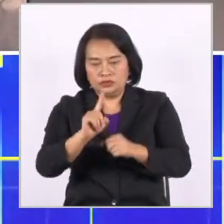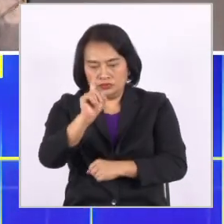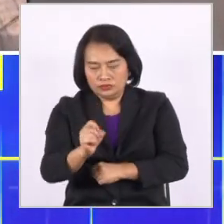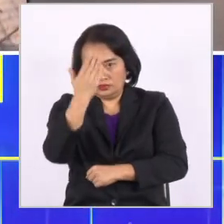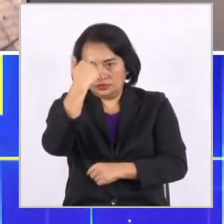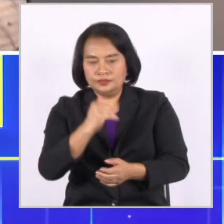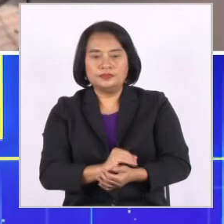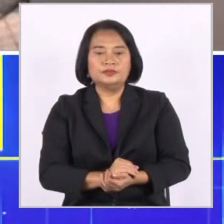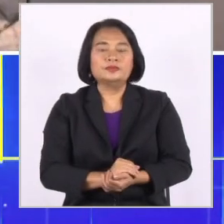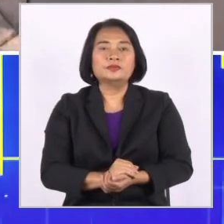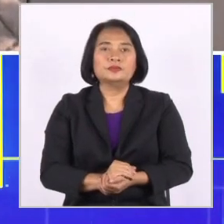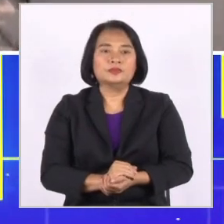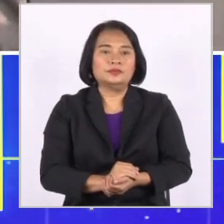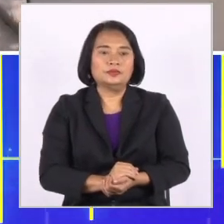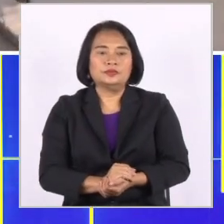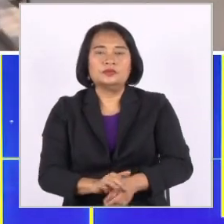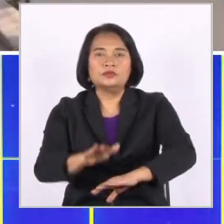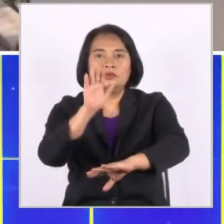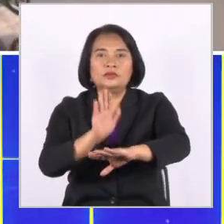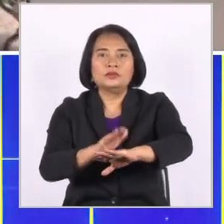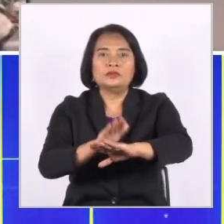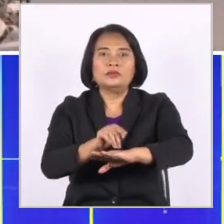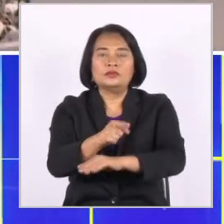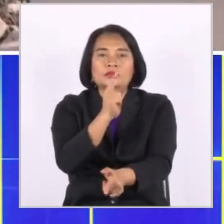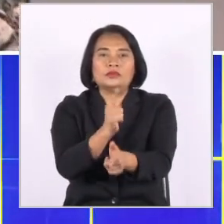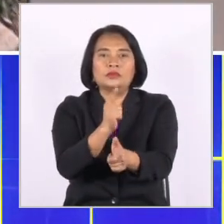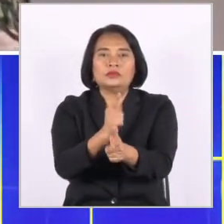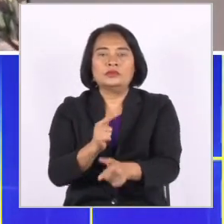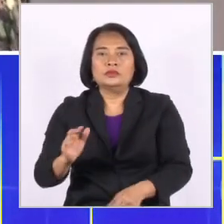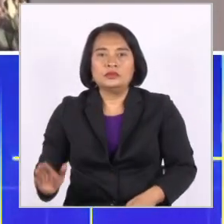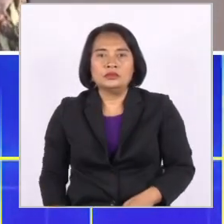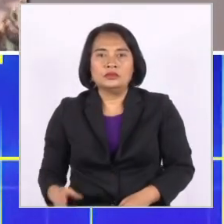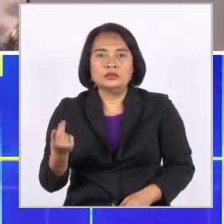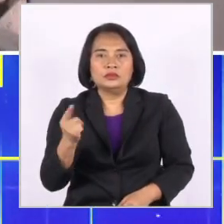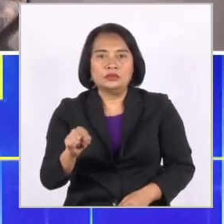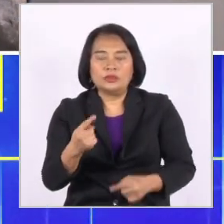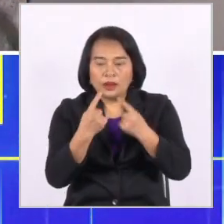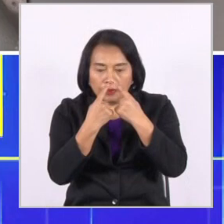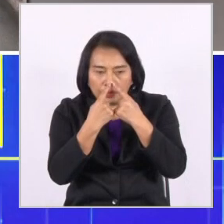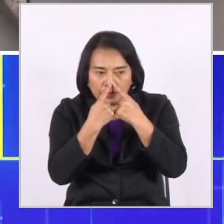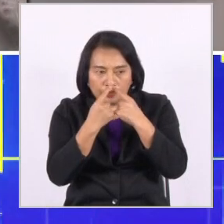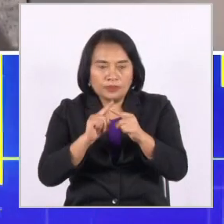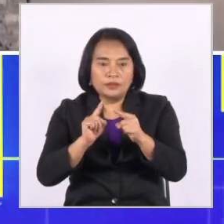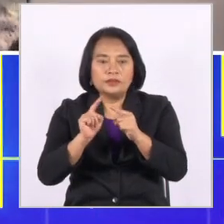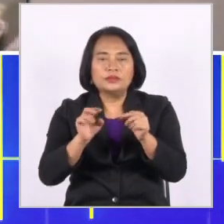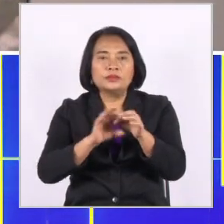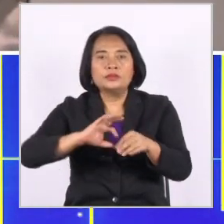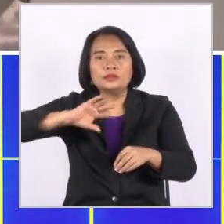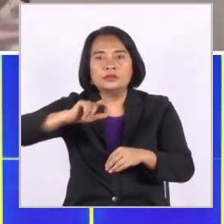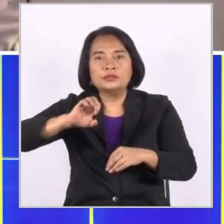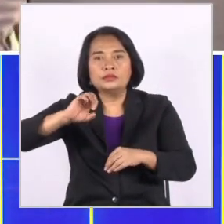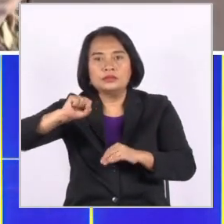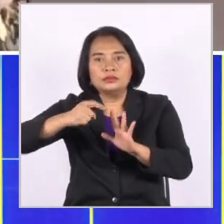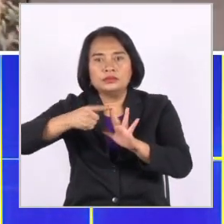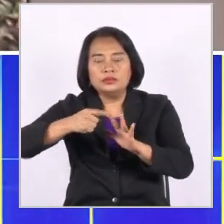ค่ะเพราะฉะนั้นก็ต้องเตือนสำหรับใครที่เลี้ยงสุนัขพันธุ์เล็กแล้วจมูกมันสั้นแบบนี้ด้วยอย่างชักอย่างชิสุบางทีมันหายใจไม่ทันน